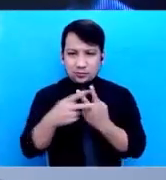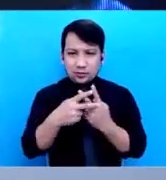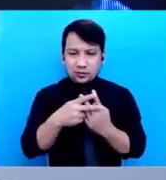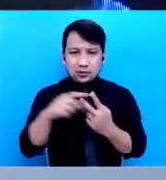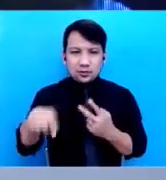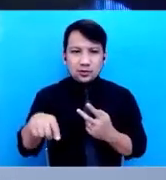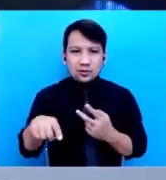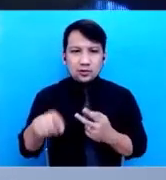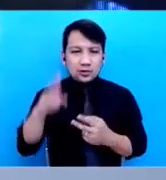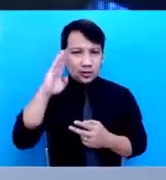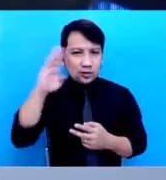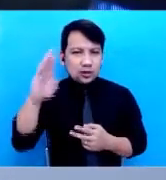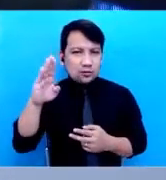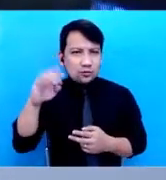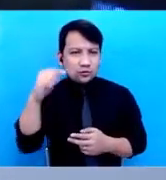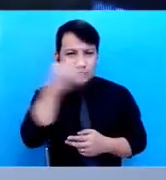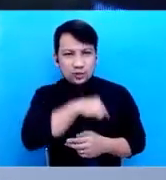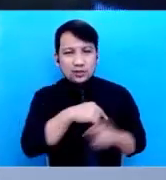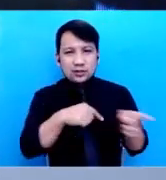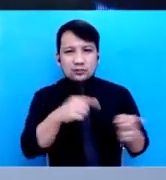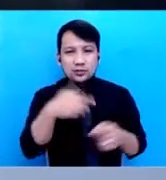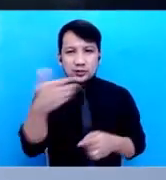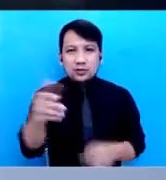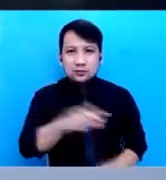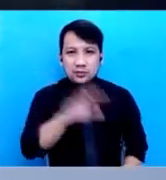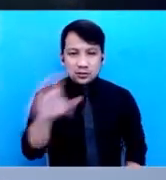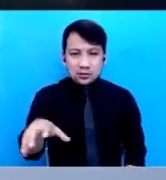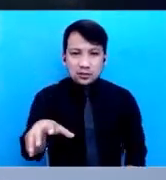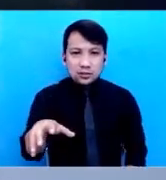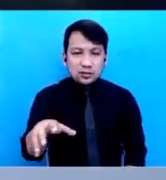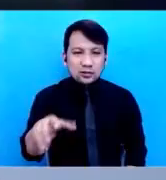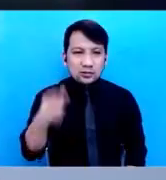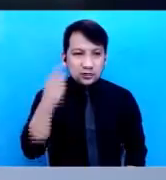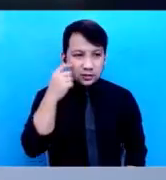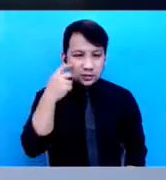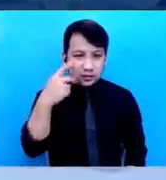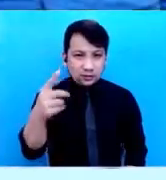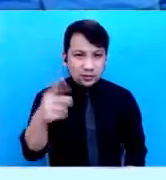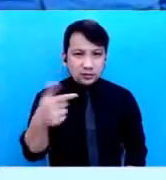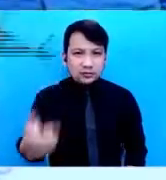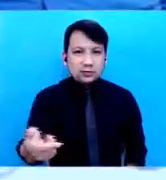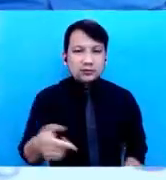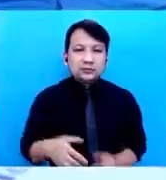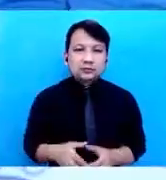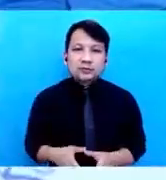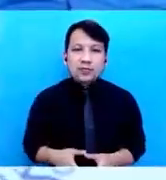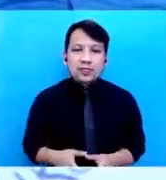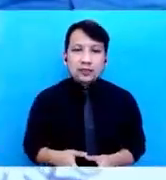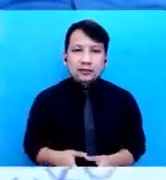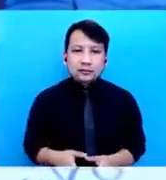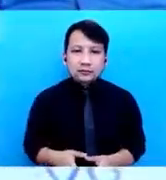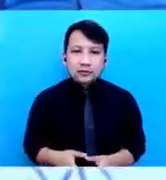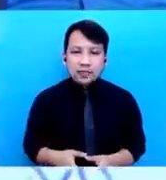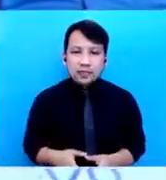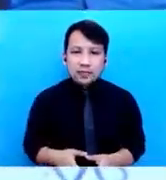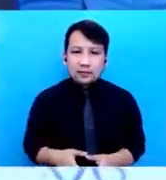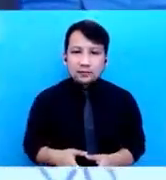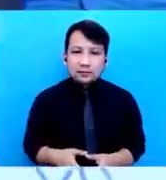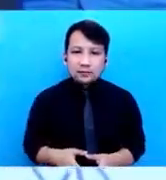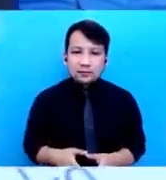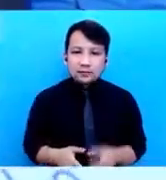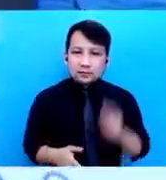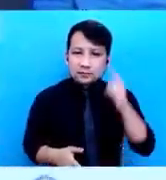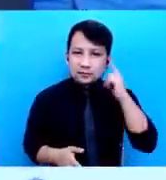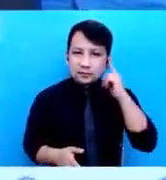Boying Sinungaling. Nasa frontline ng balitang yan si Gerard de la Peña. Mabuti po sinasabi nyo na kasi baka